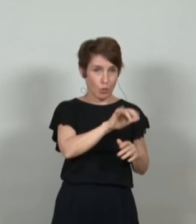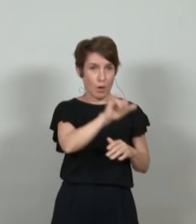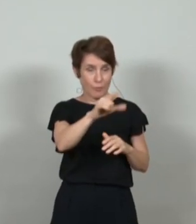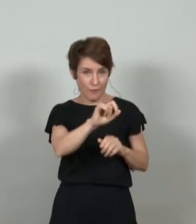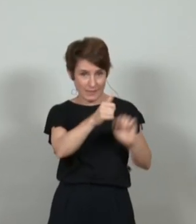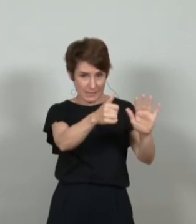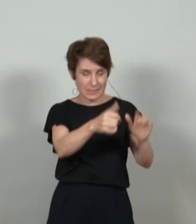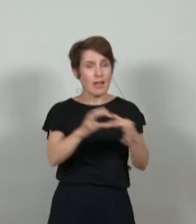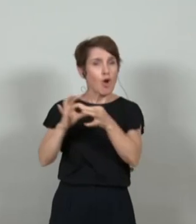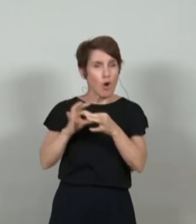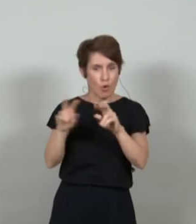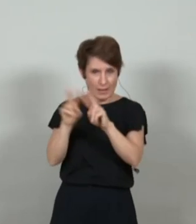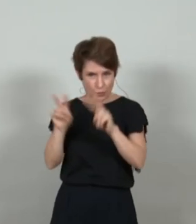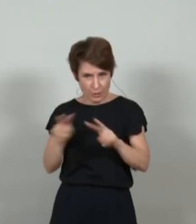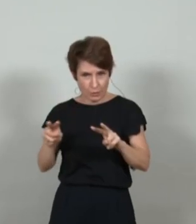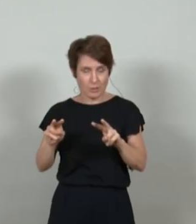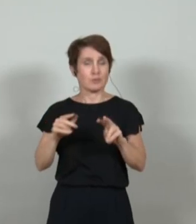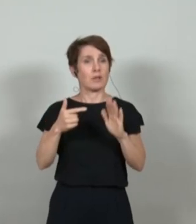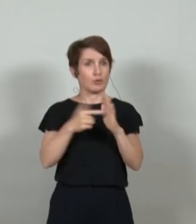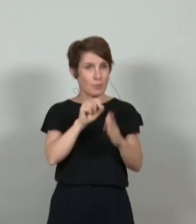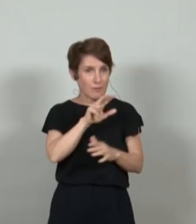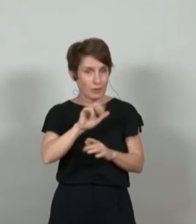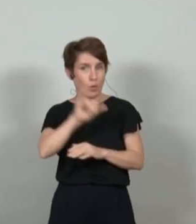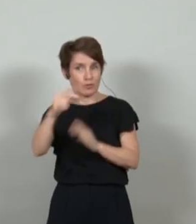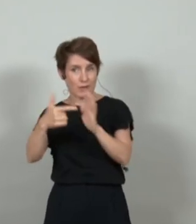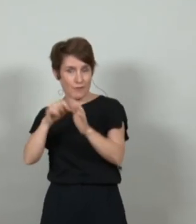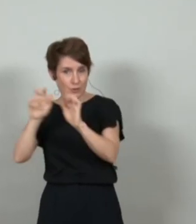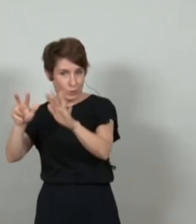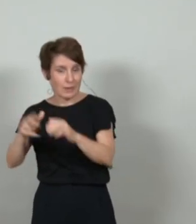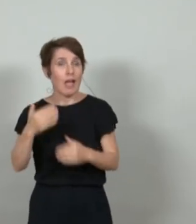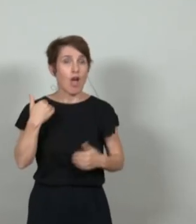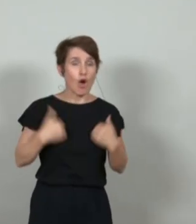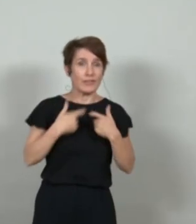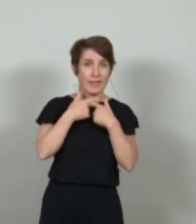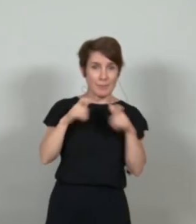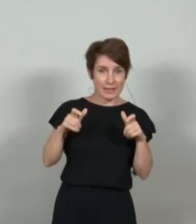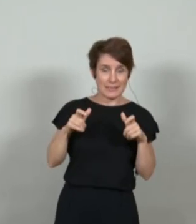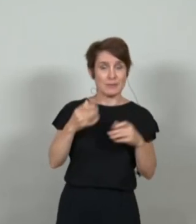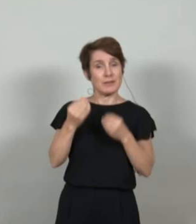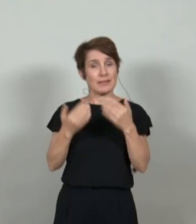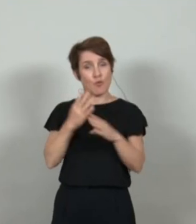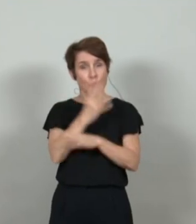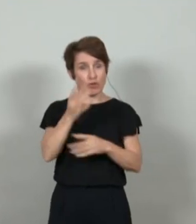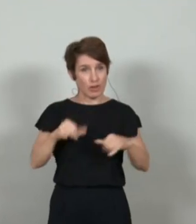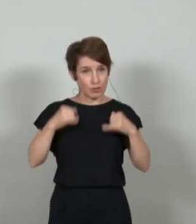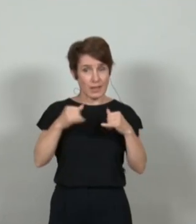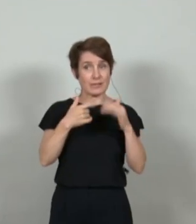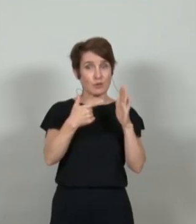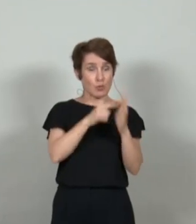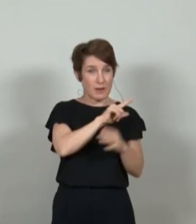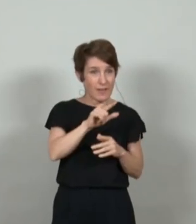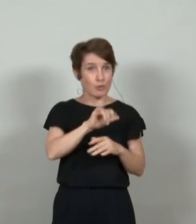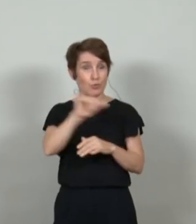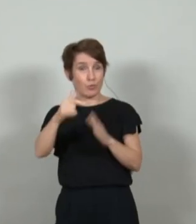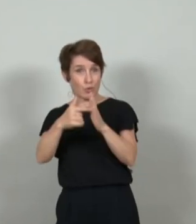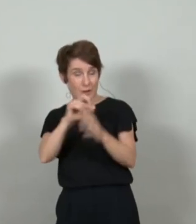internationales 2023 2028 handicap et accessibilité ou projet jeunesse 2022 2027 politique